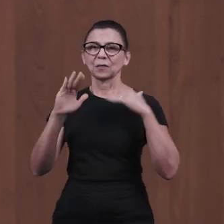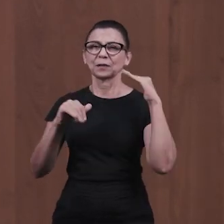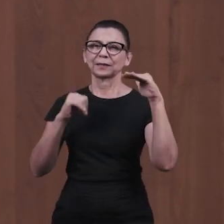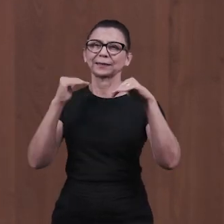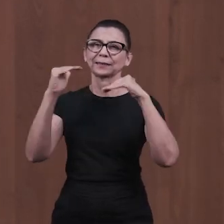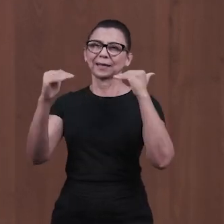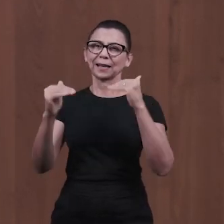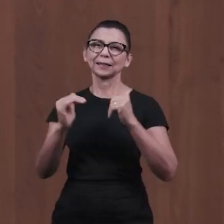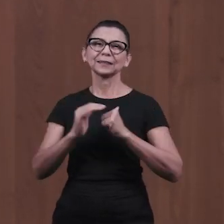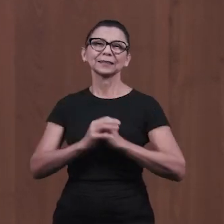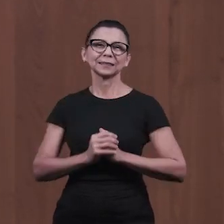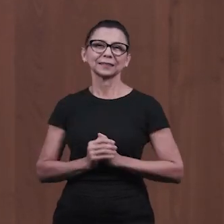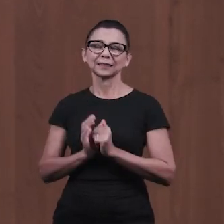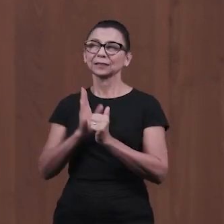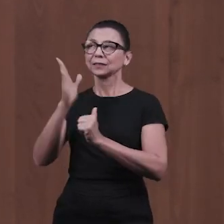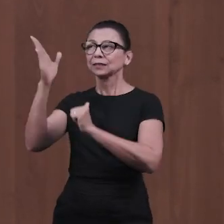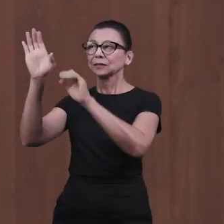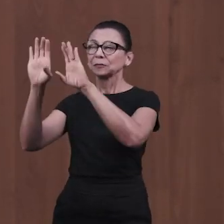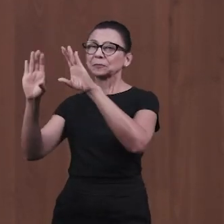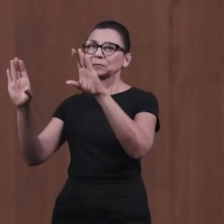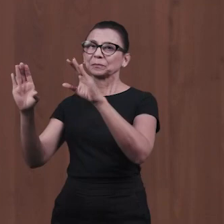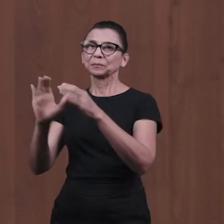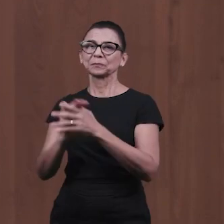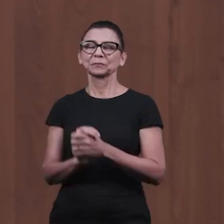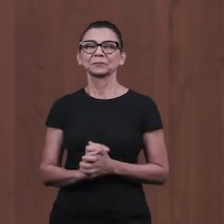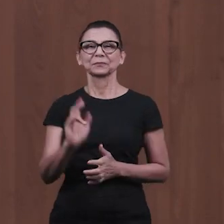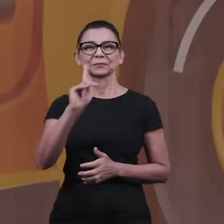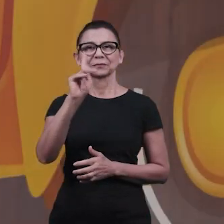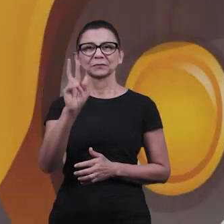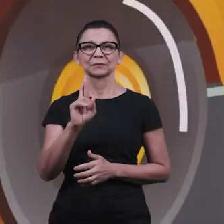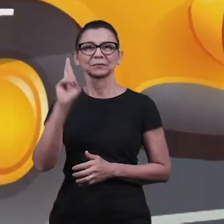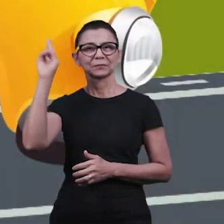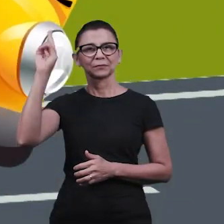vers l'éternité. À tous, la paix du Seigneur.